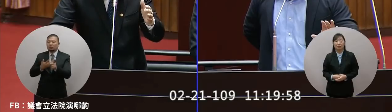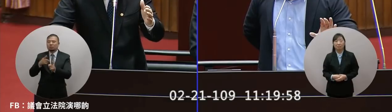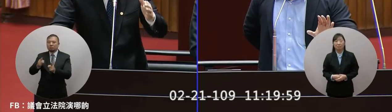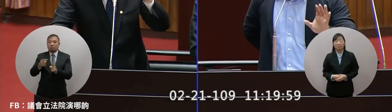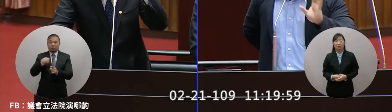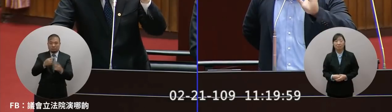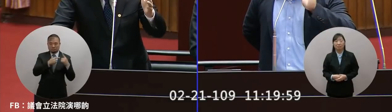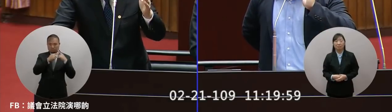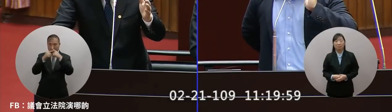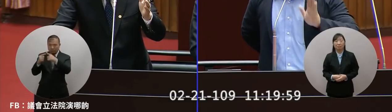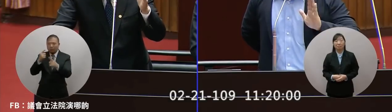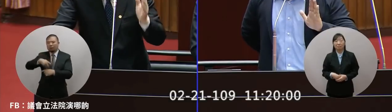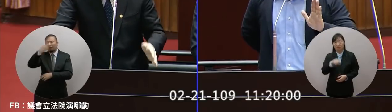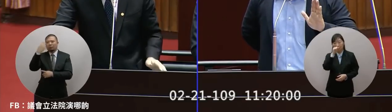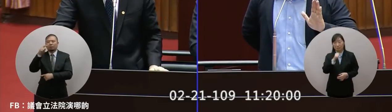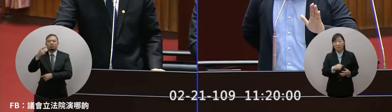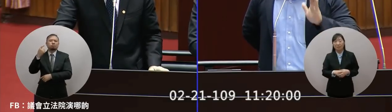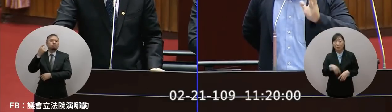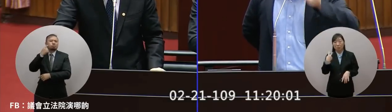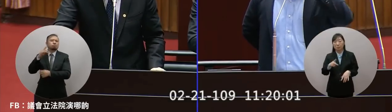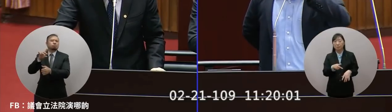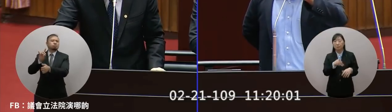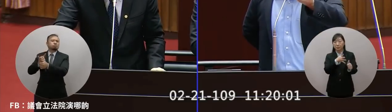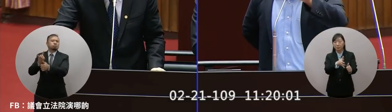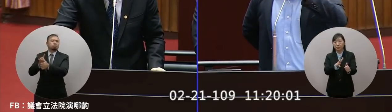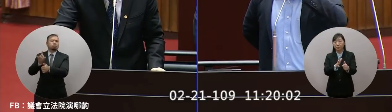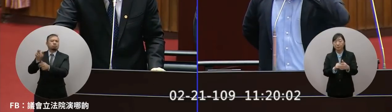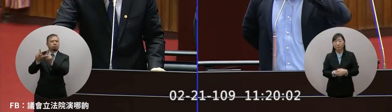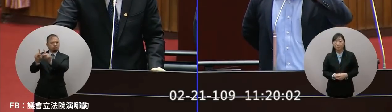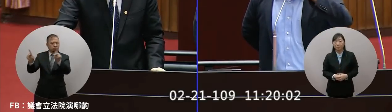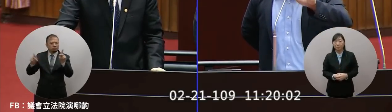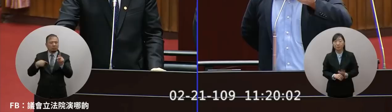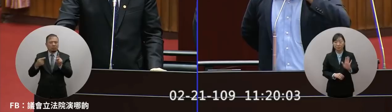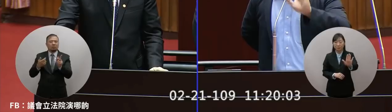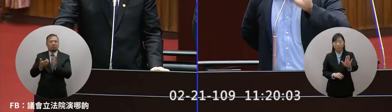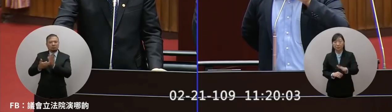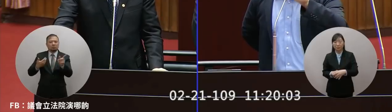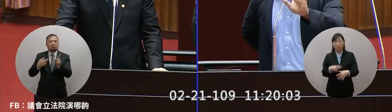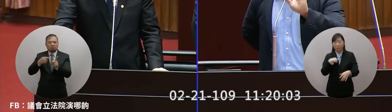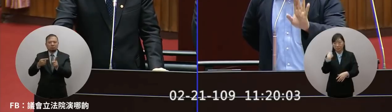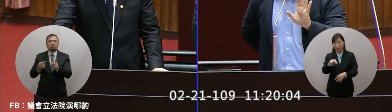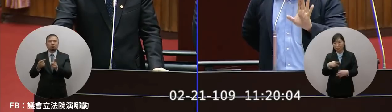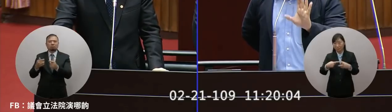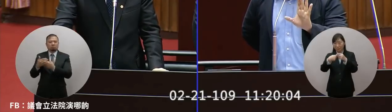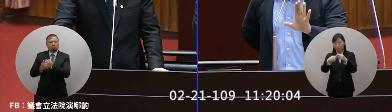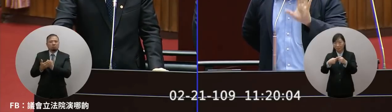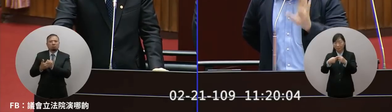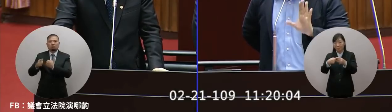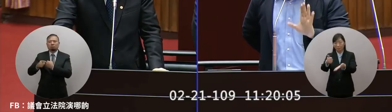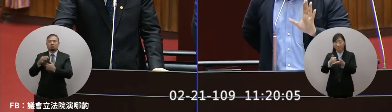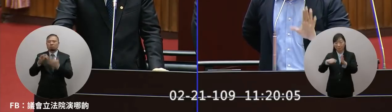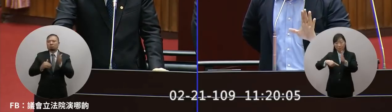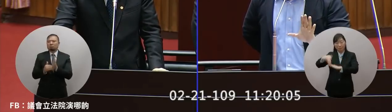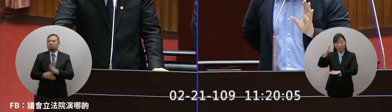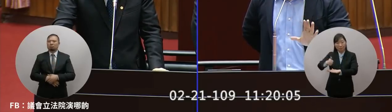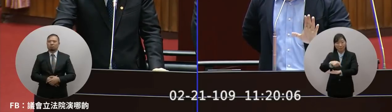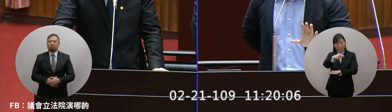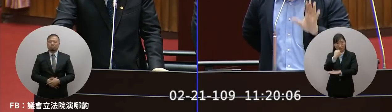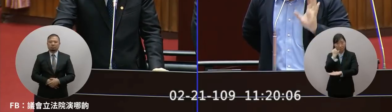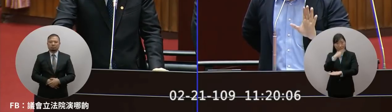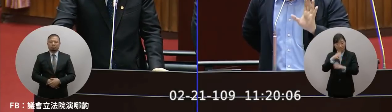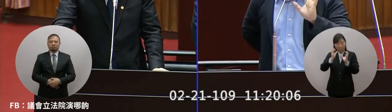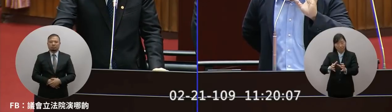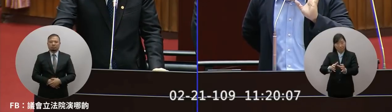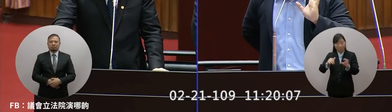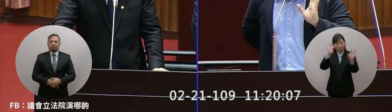现了被诈贷之后，就在第一时间就已经做了债权保全的相关措施了。 第一个，我先请院长回答说，是不是可以组成一个调查